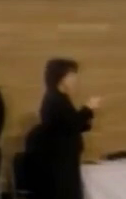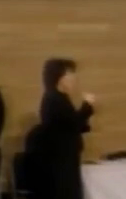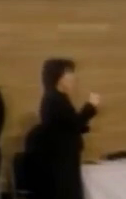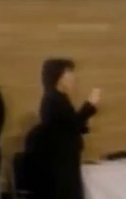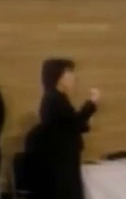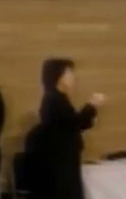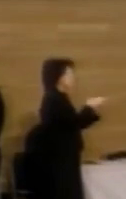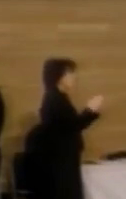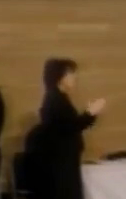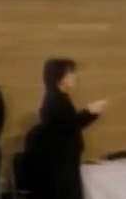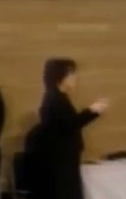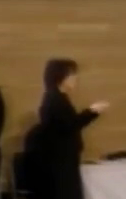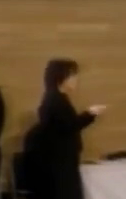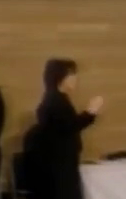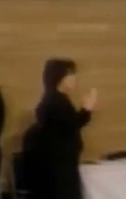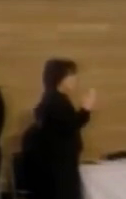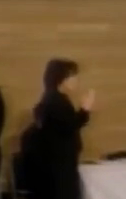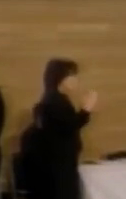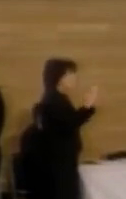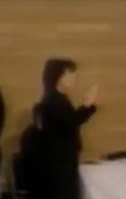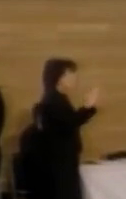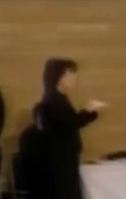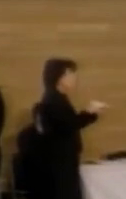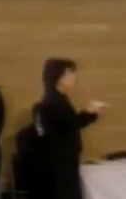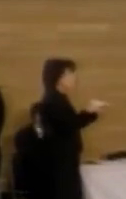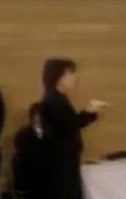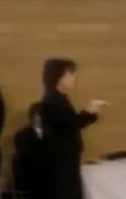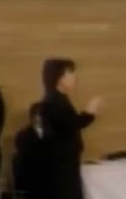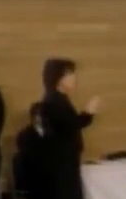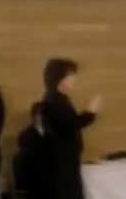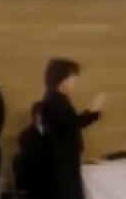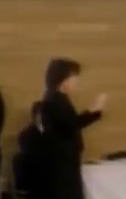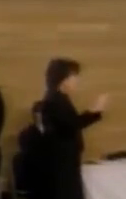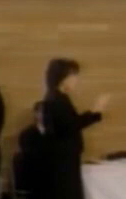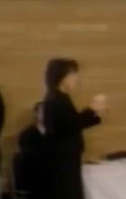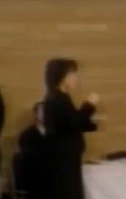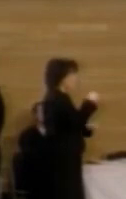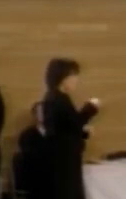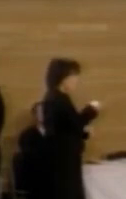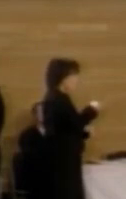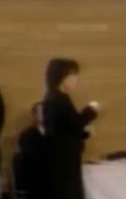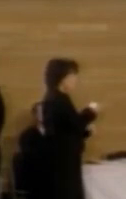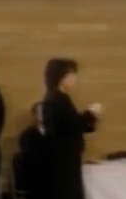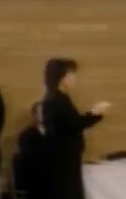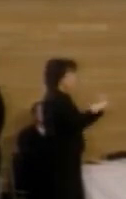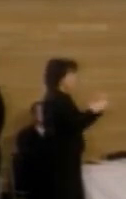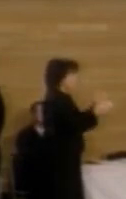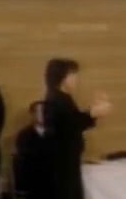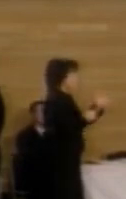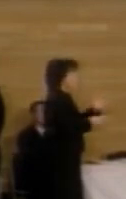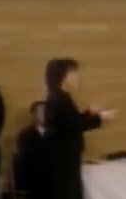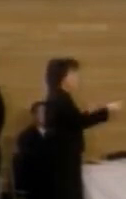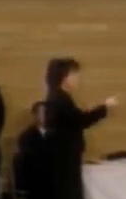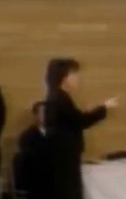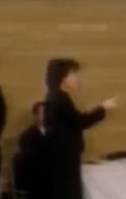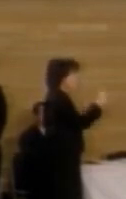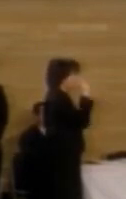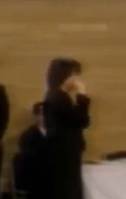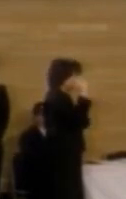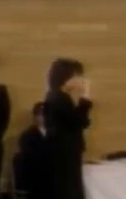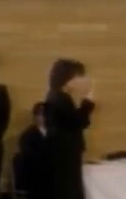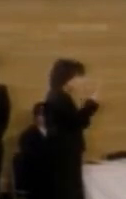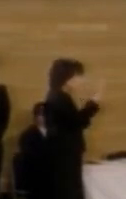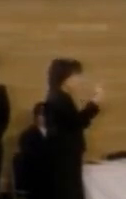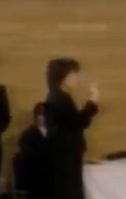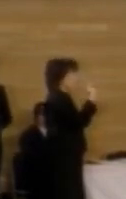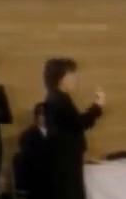同追悼式が挙行されるにあたり、遺族を代表して追悼の言葉を申し上げます